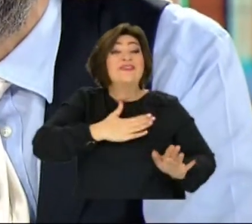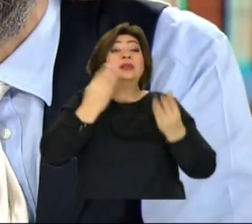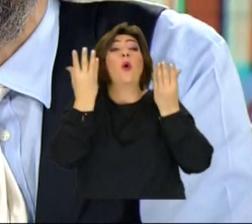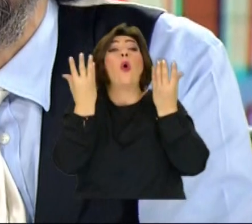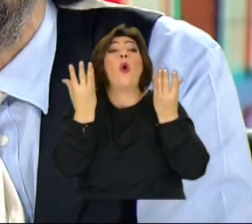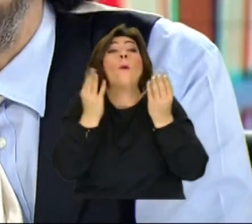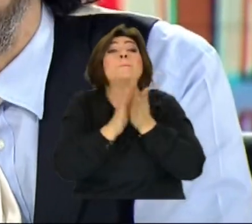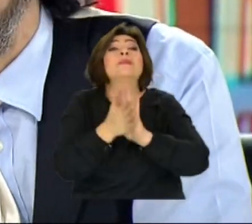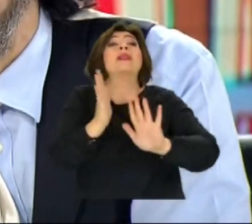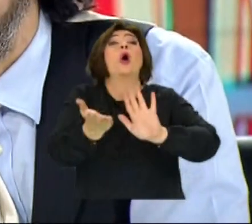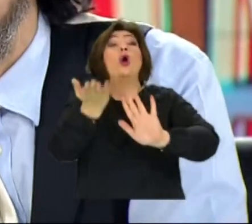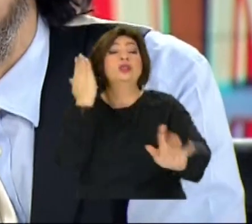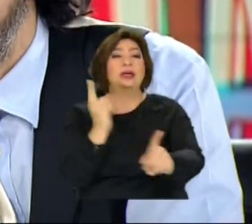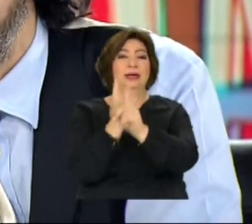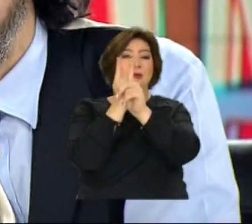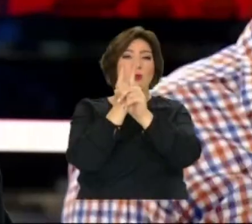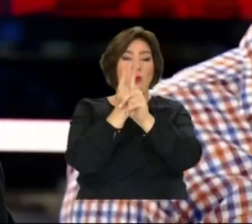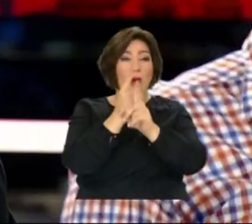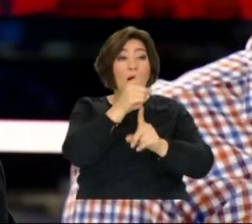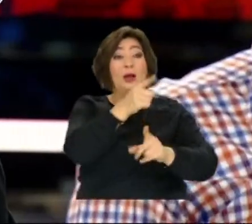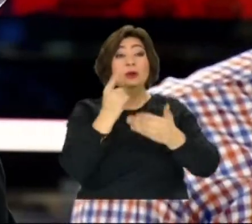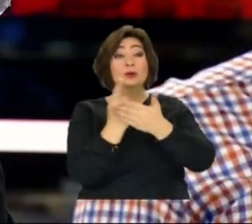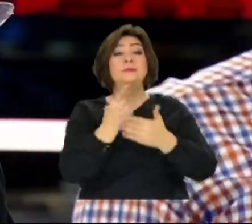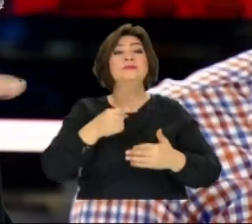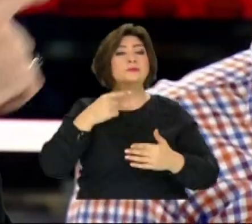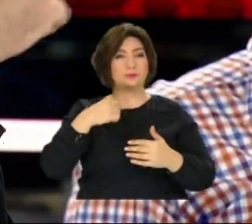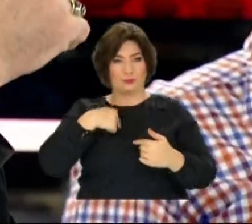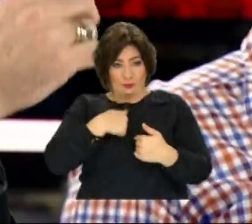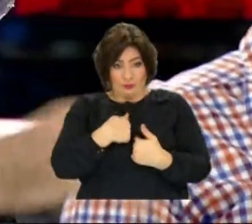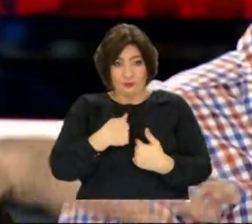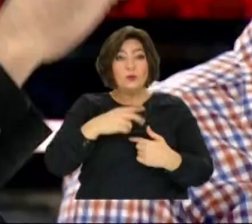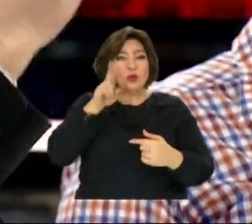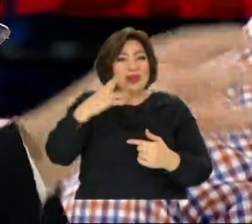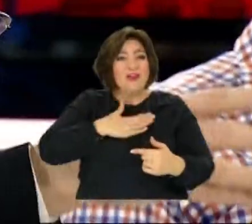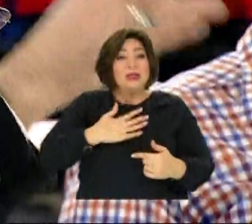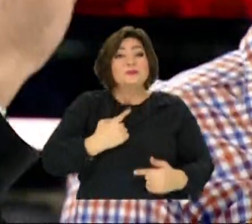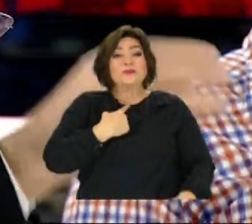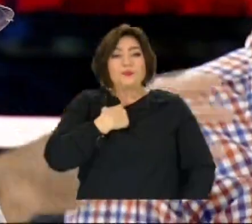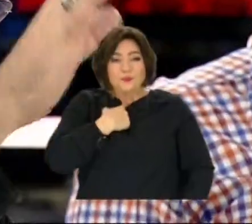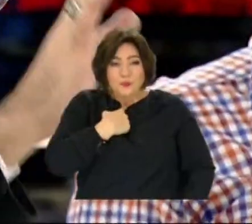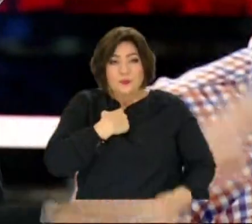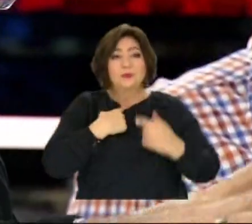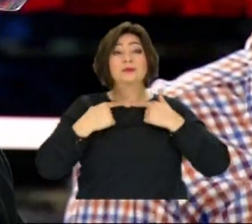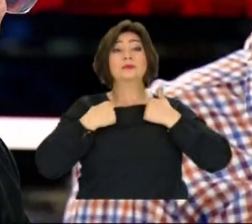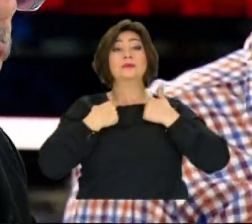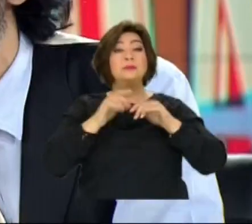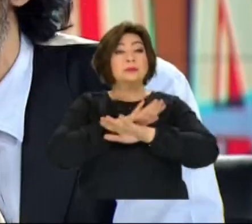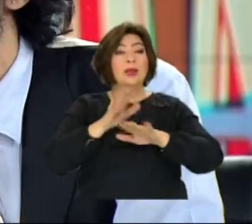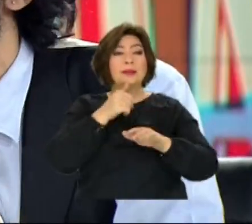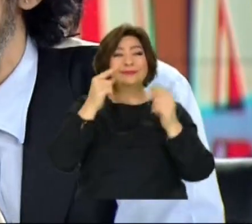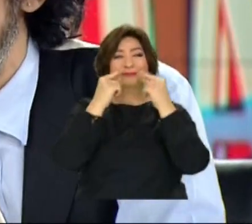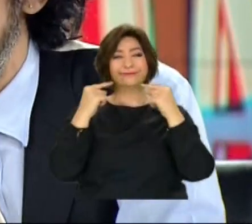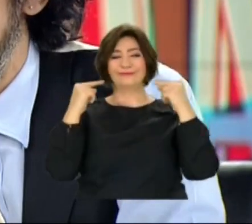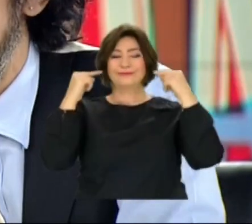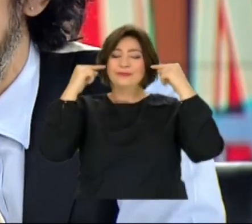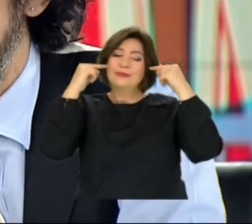evet. İza balagatil hulkuma buraya geldiğinde o çıkacak şey. Siz ona can deyin, nefis deyin. Adam gülümsüyor. Ruh deyin.